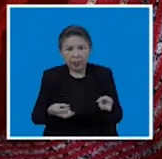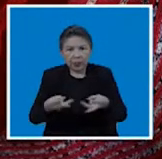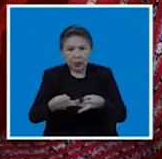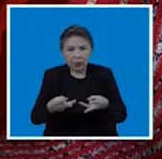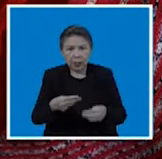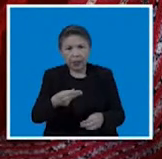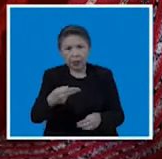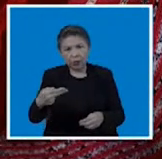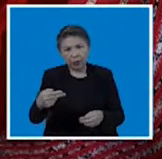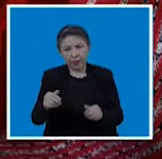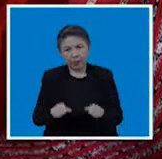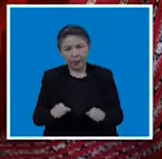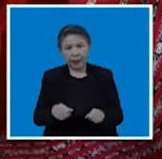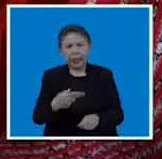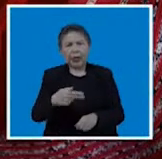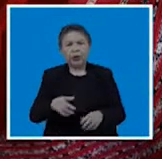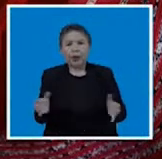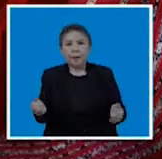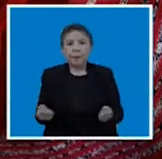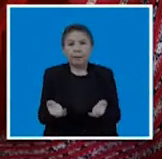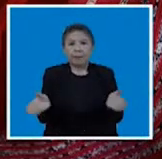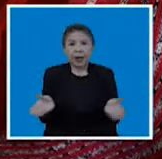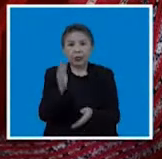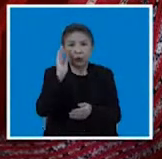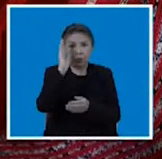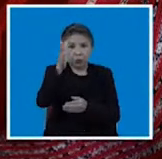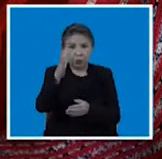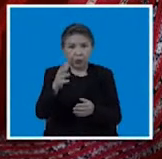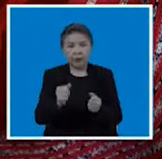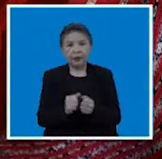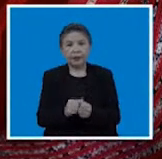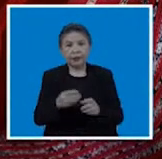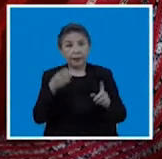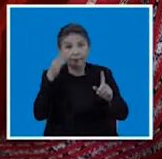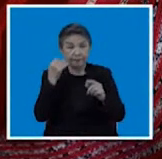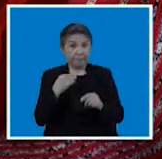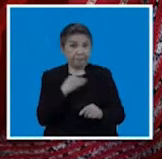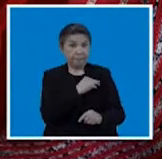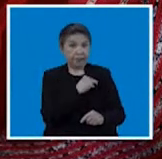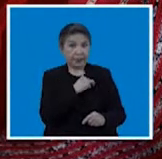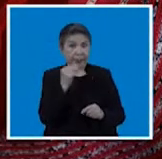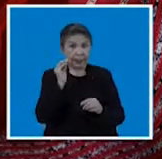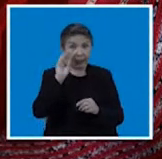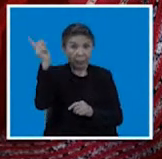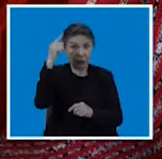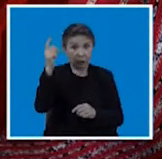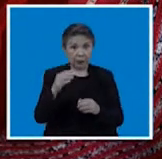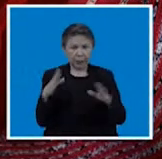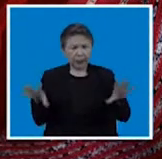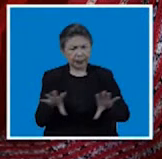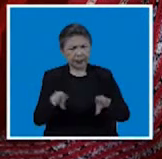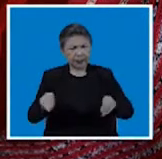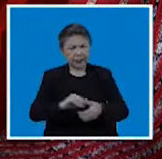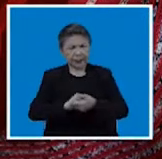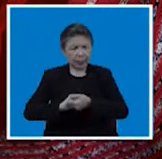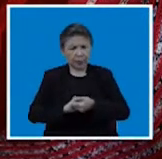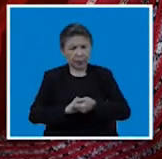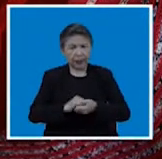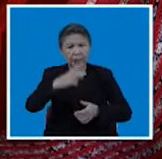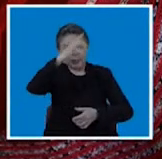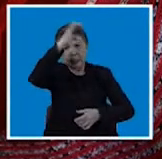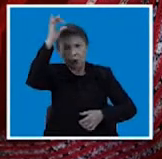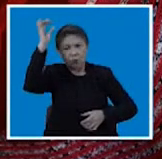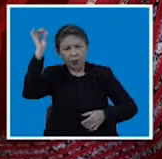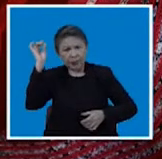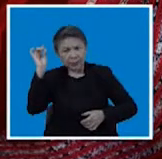ekonomi kita. Indonesia maju dan berkelanjutan adalah visi nasional yang harus kita wujudkan bersama dengan